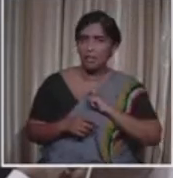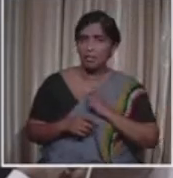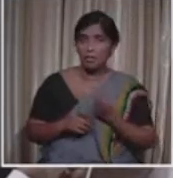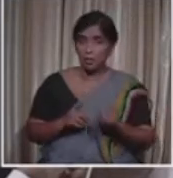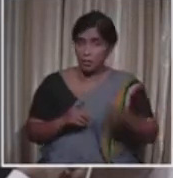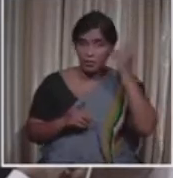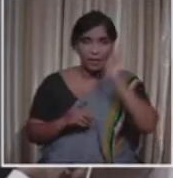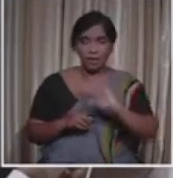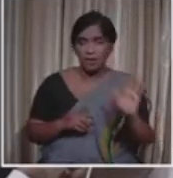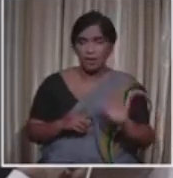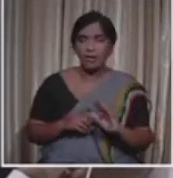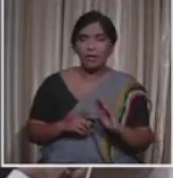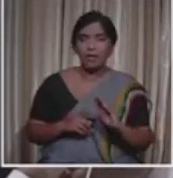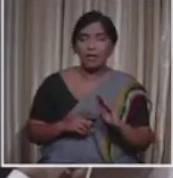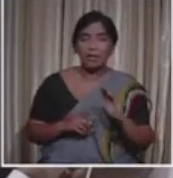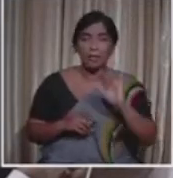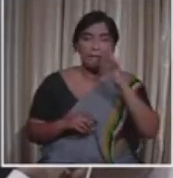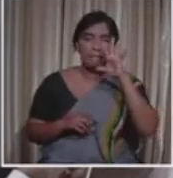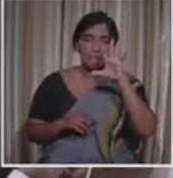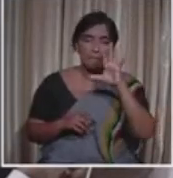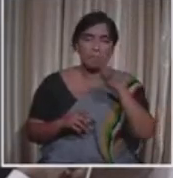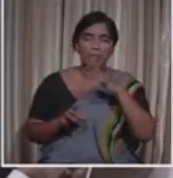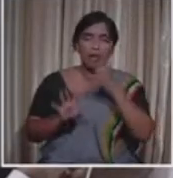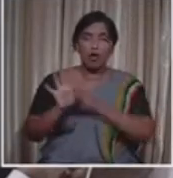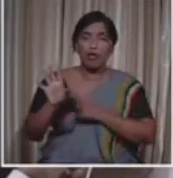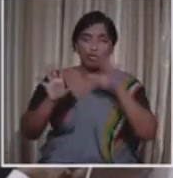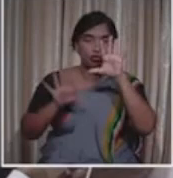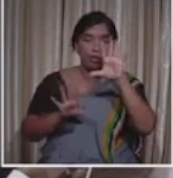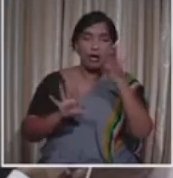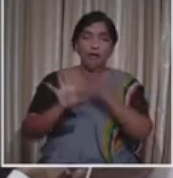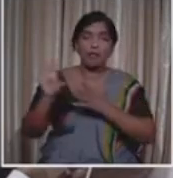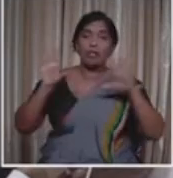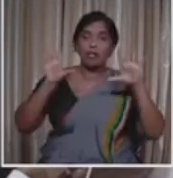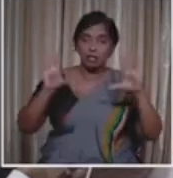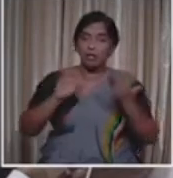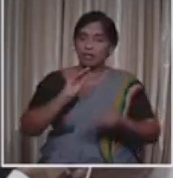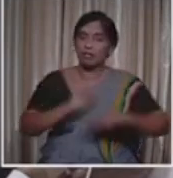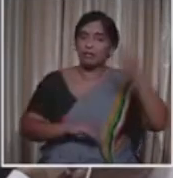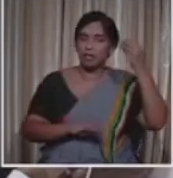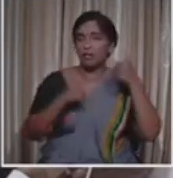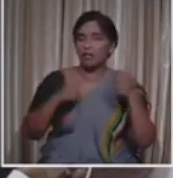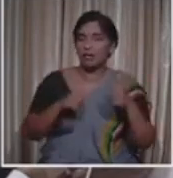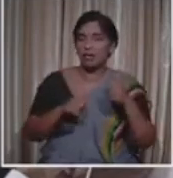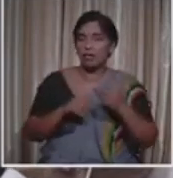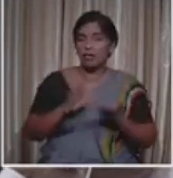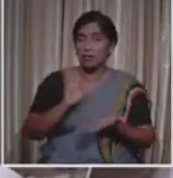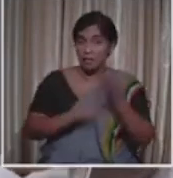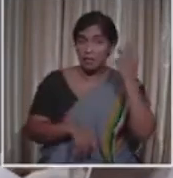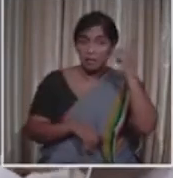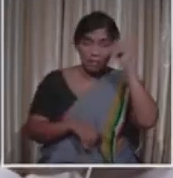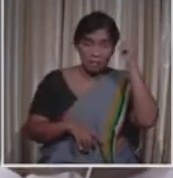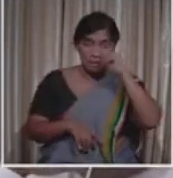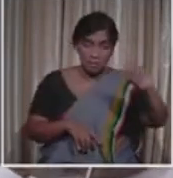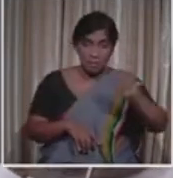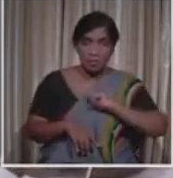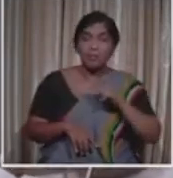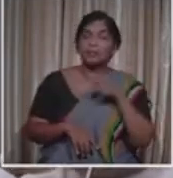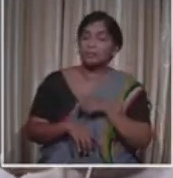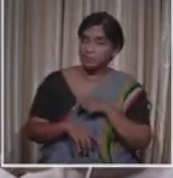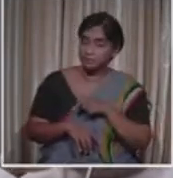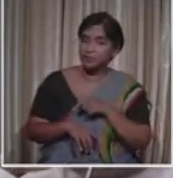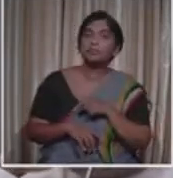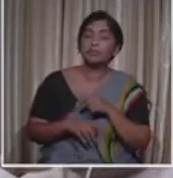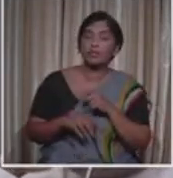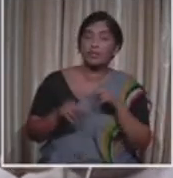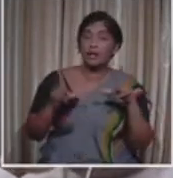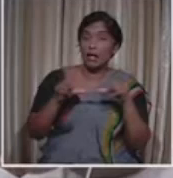නෙමෙයි. ඒකත් පහති පිටිච්චක 10 බවට පරිවර්තනය කරලා මේ අපේ පසුගිය අය වැලේ. ඒක හොඳයි එහෙම කරපු එක. මහ ලොකු දෙයක් කියලා හැටියට ලැබෙන මේ